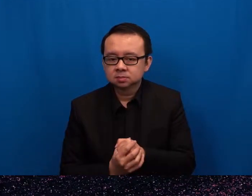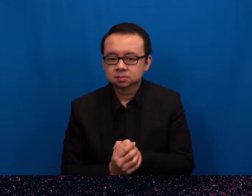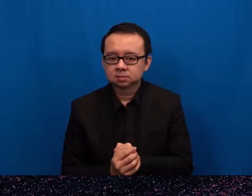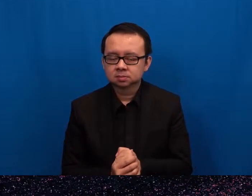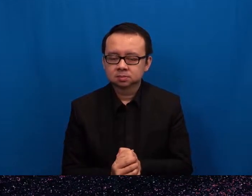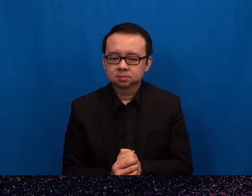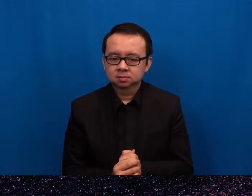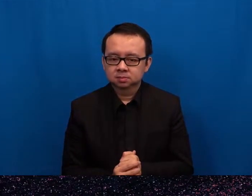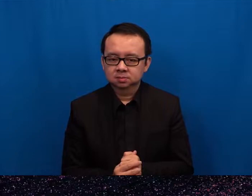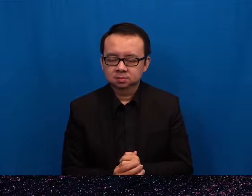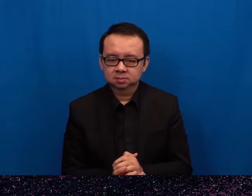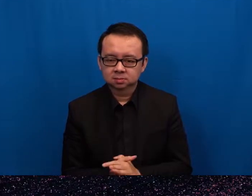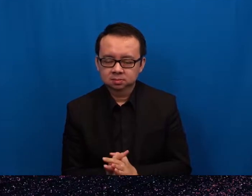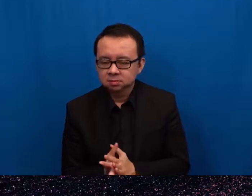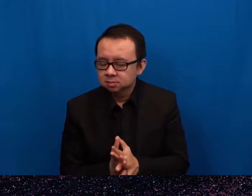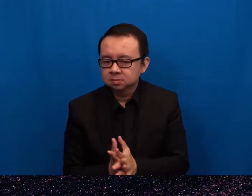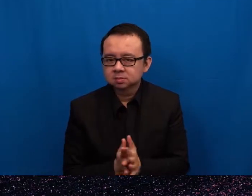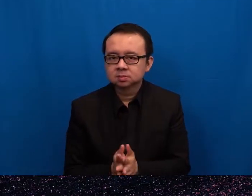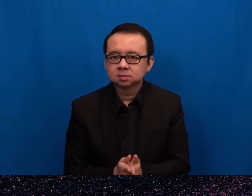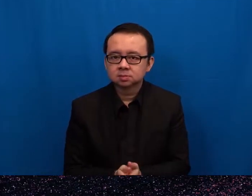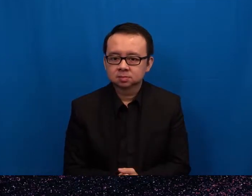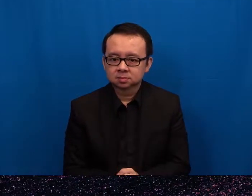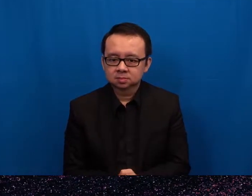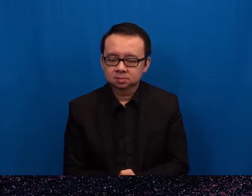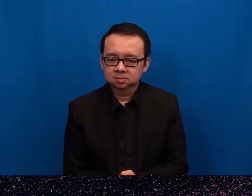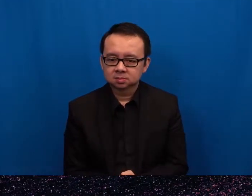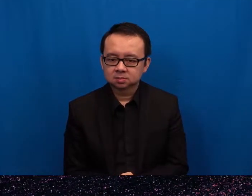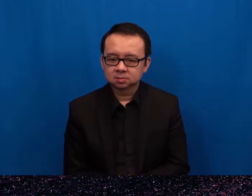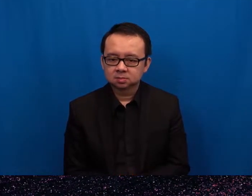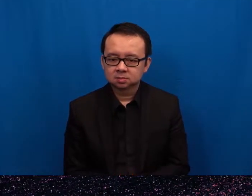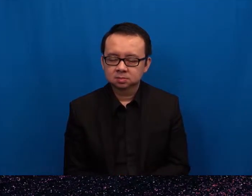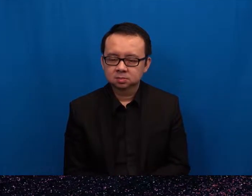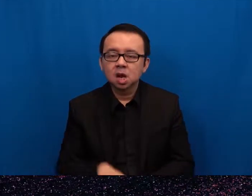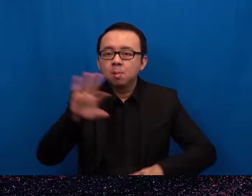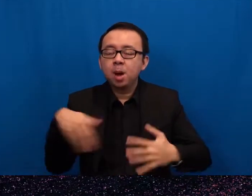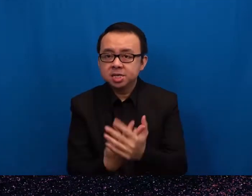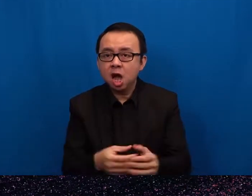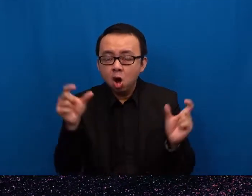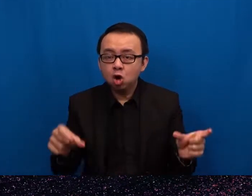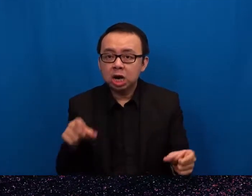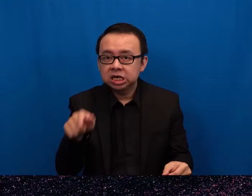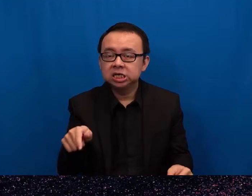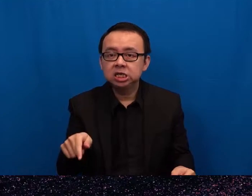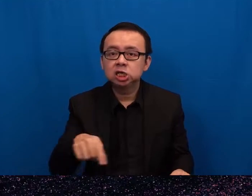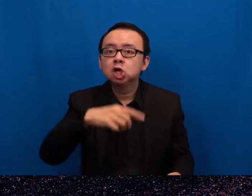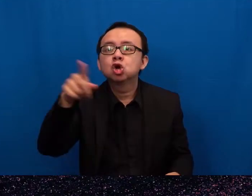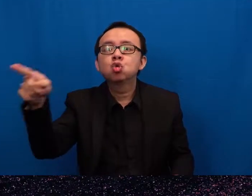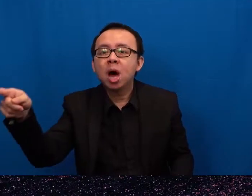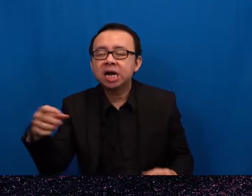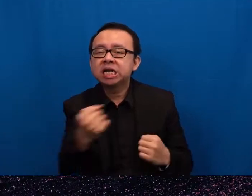bagus kelihatannya, apalagi mereka mencemoohkan. Tidak sedikit, jangankan Roh Kudus sudah jadi perdebatan gunjang-gunjing di